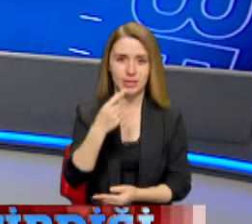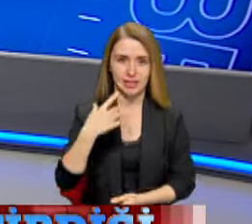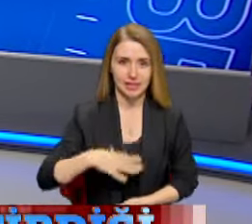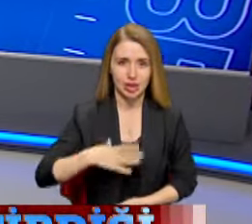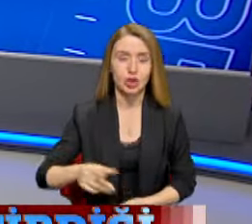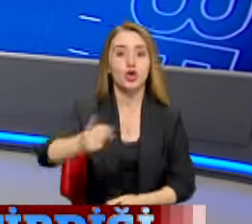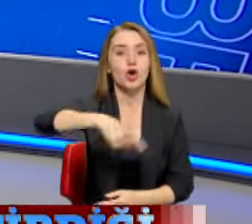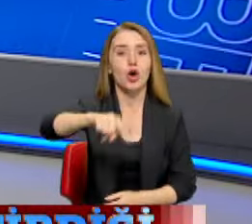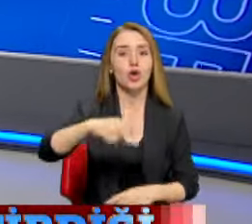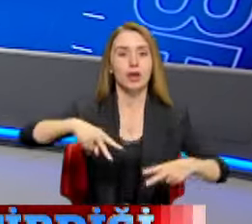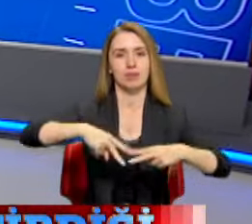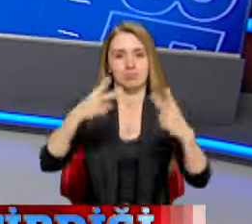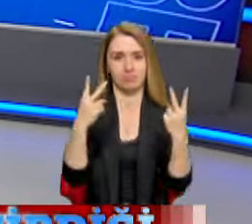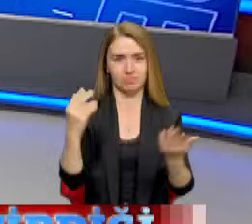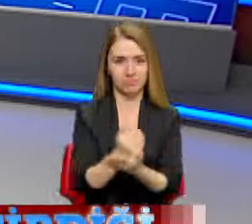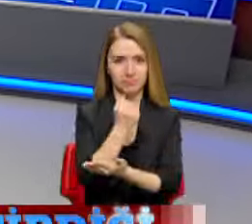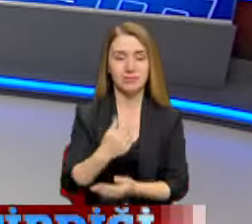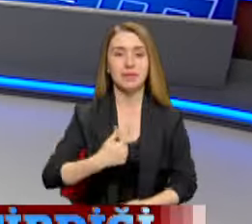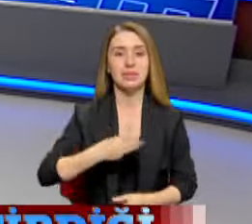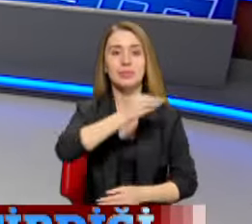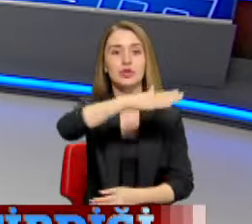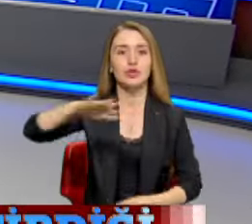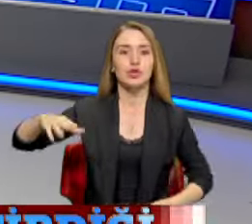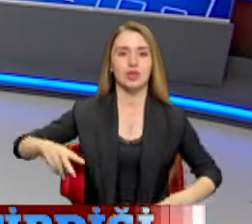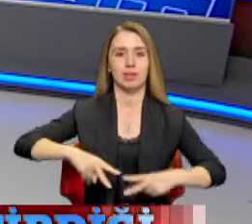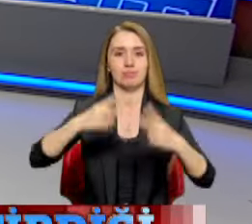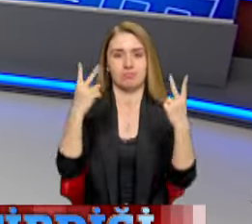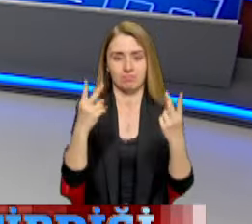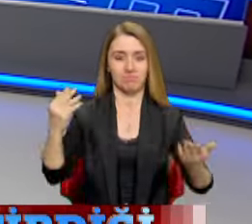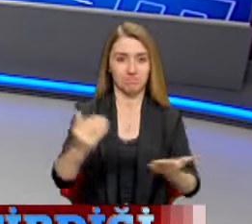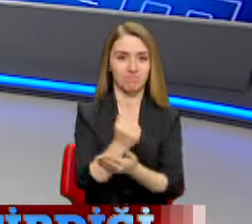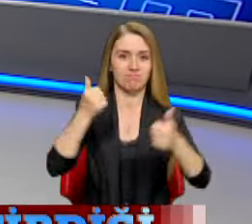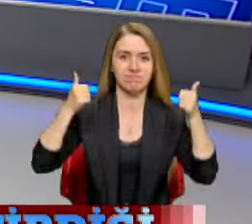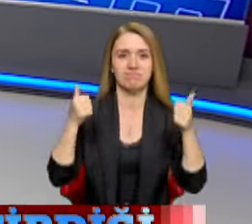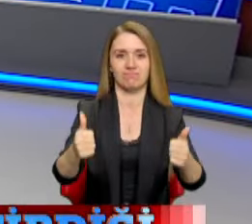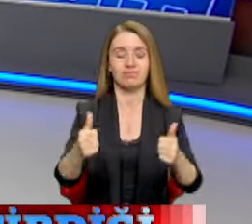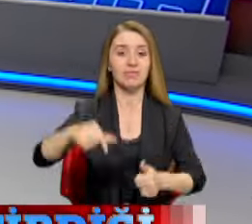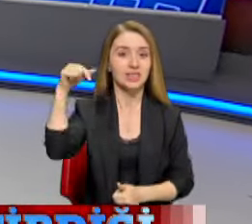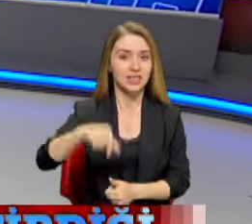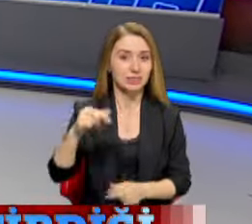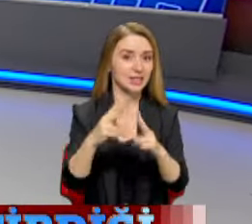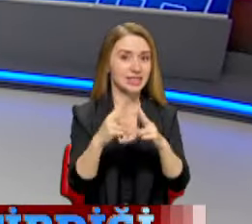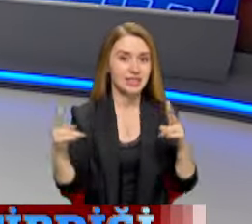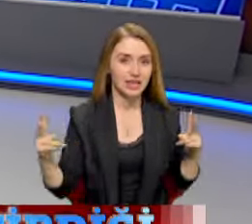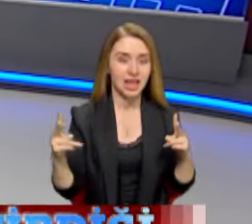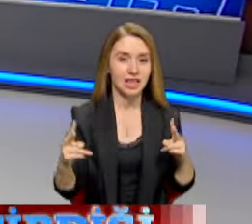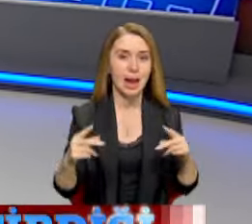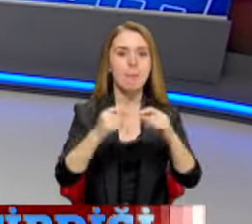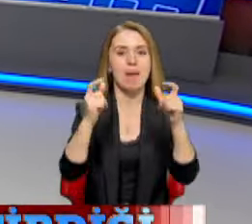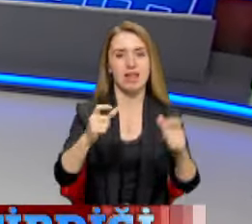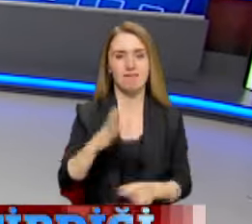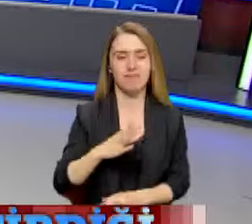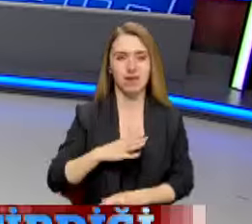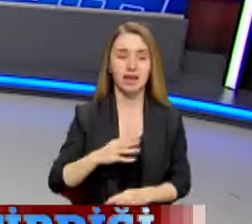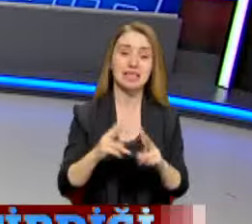Artık onlar çeyrek finalde. Bizim çocuklar çeyrek finale yükselmeyi bildiler. Şimdi sırada Berlin var.